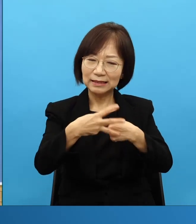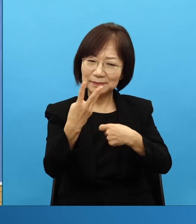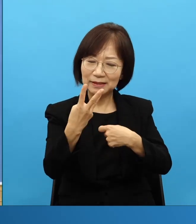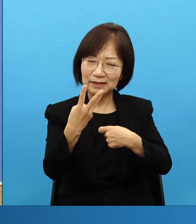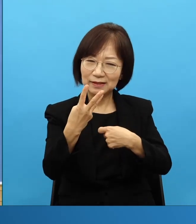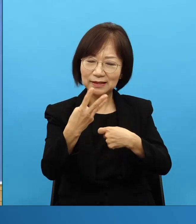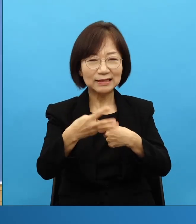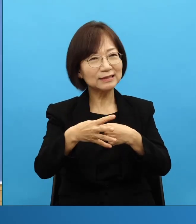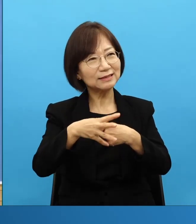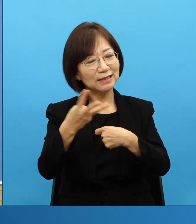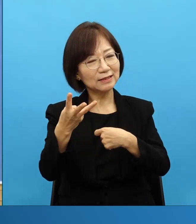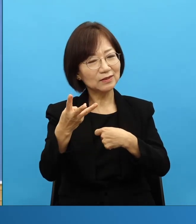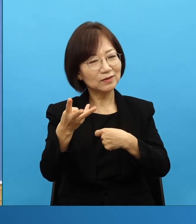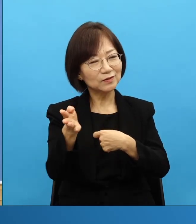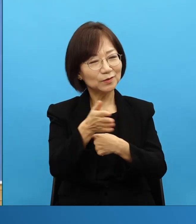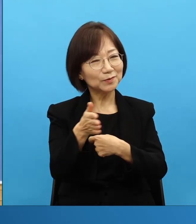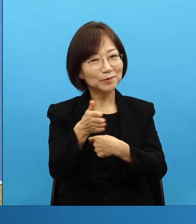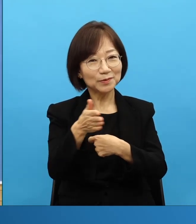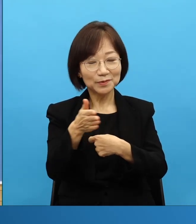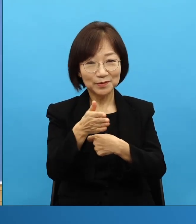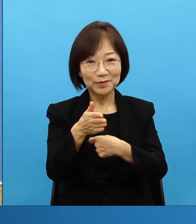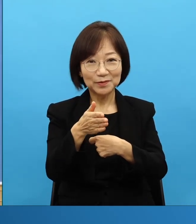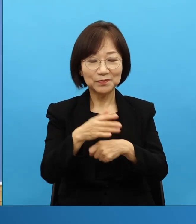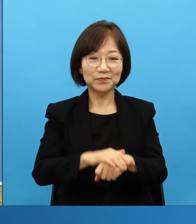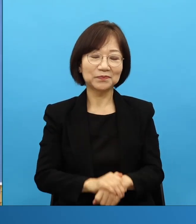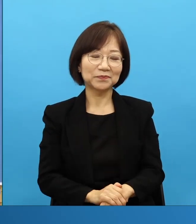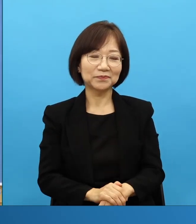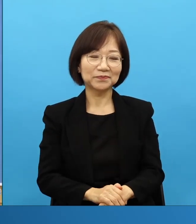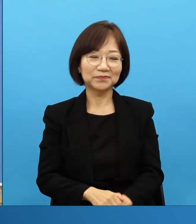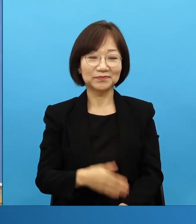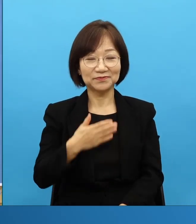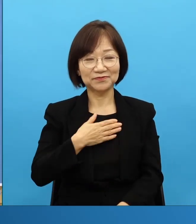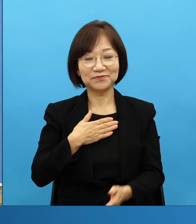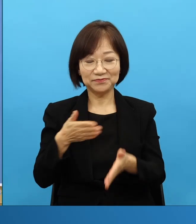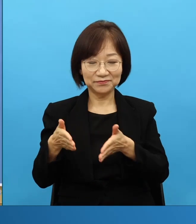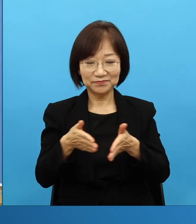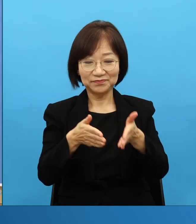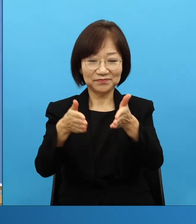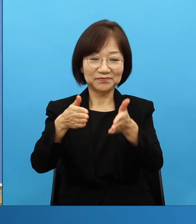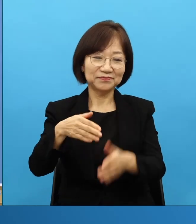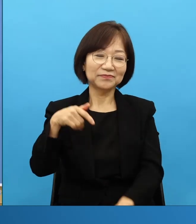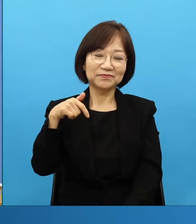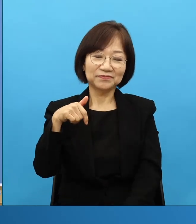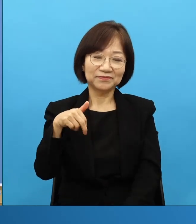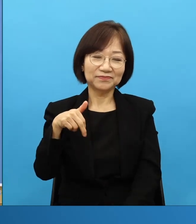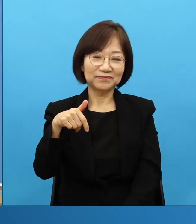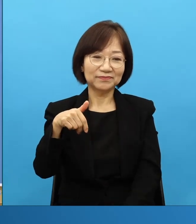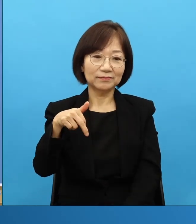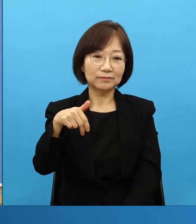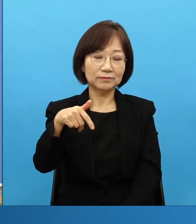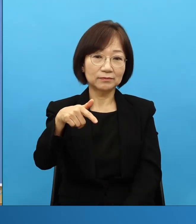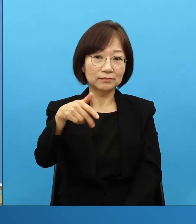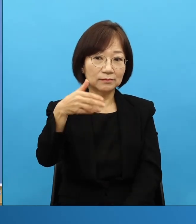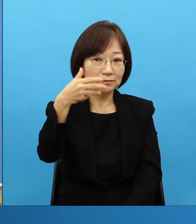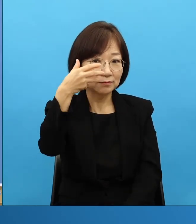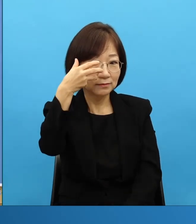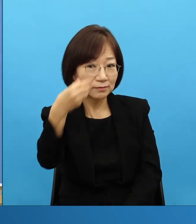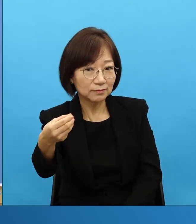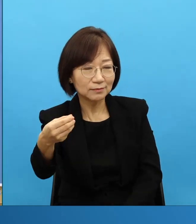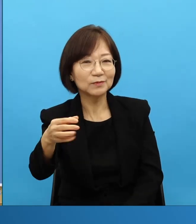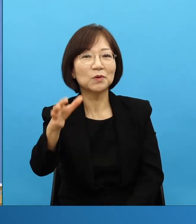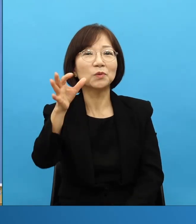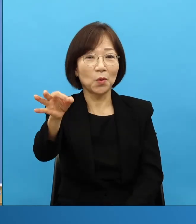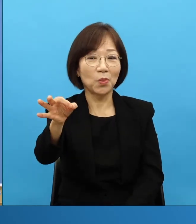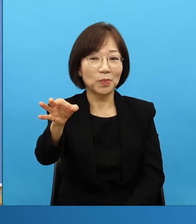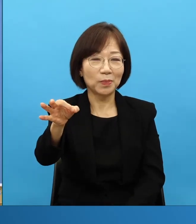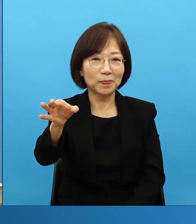elementary school, 예, 길 가다가 제가 돈을 주었어요. but I remember picking up some cash on the ground.